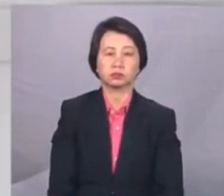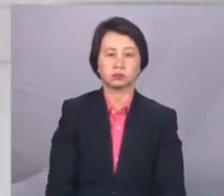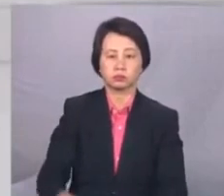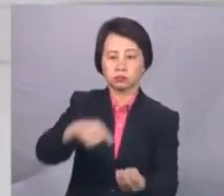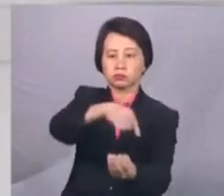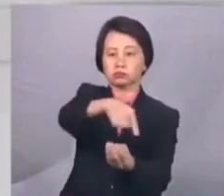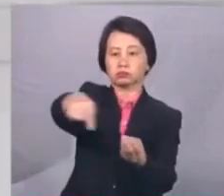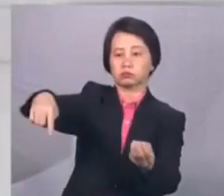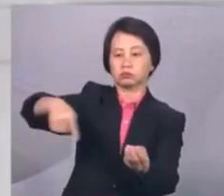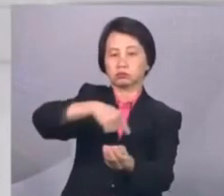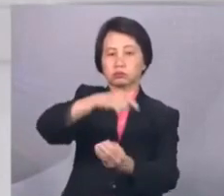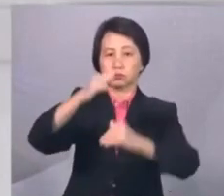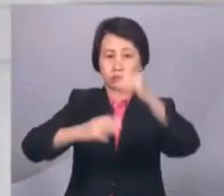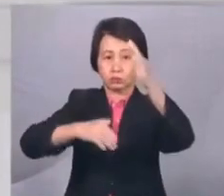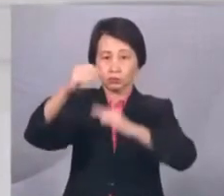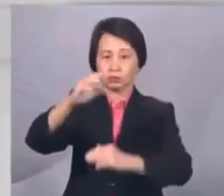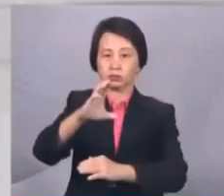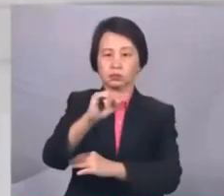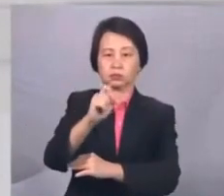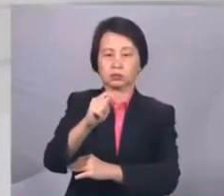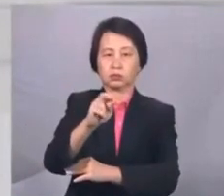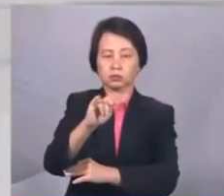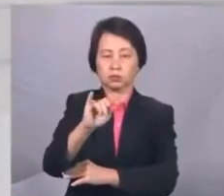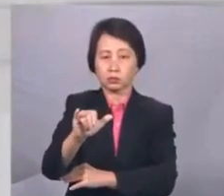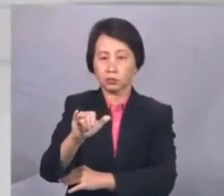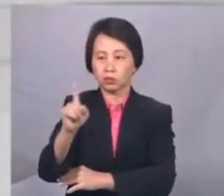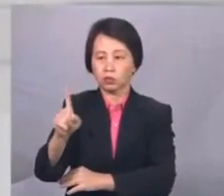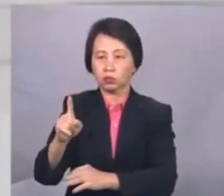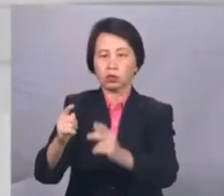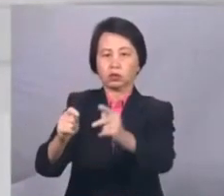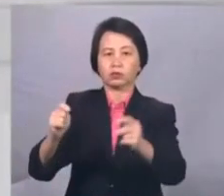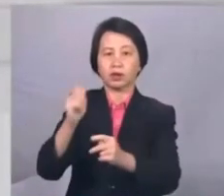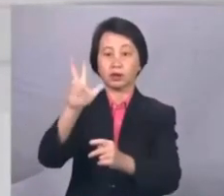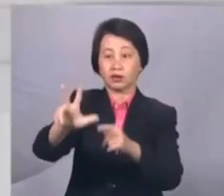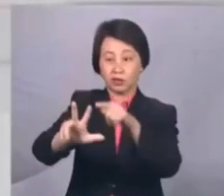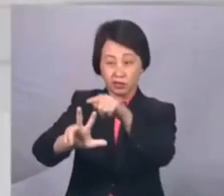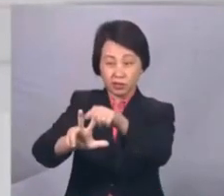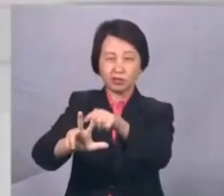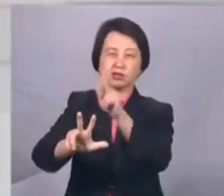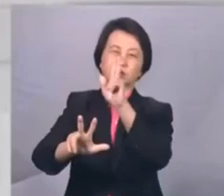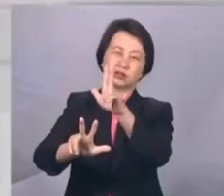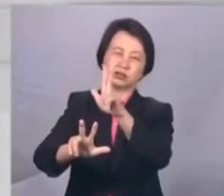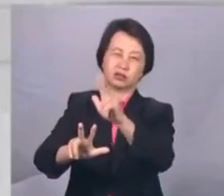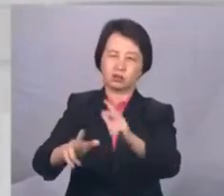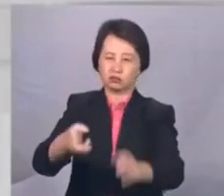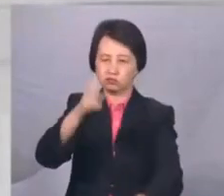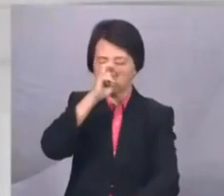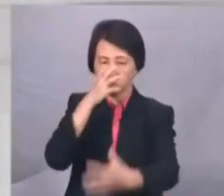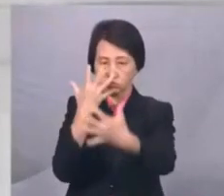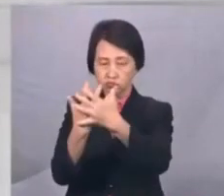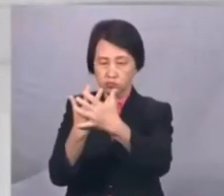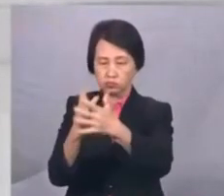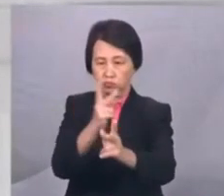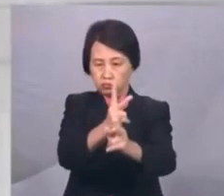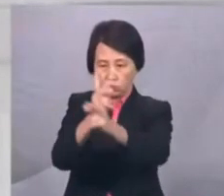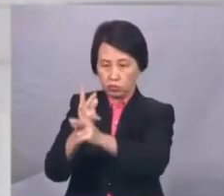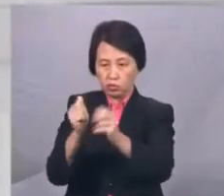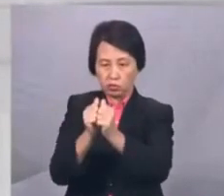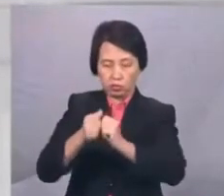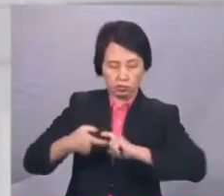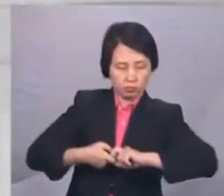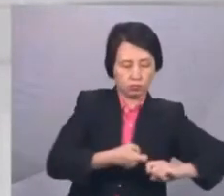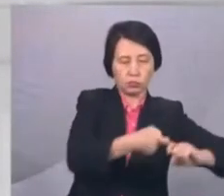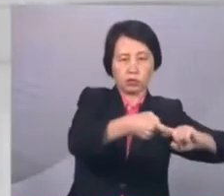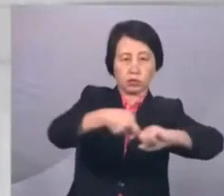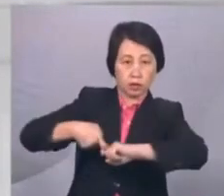Hai suasana sekitar bangunan Menara cityone yang menjadi lokasi ketiga perintah kawanan pergerakan diperketat Dik fpd terkawal dengan gandingan